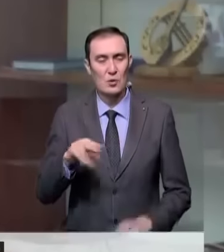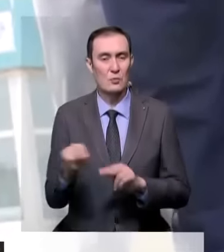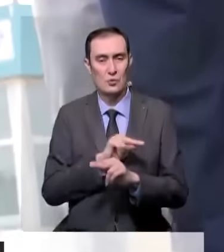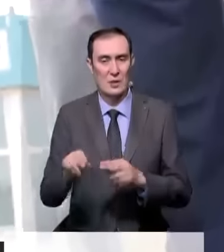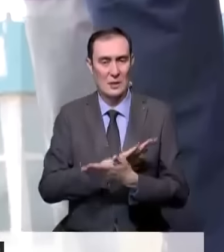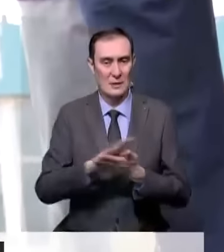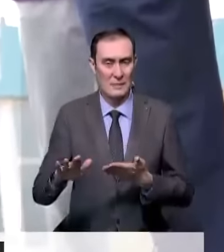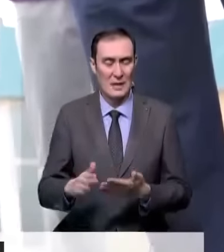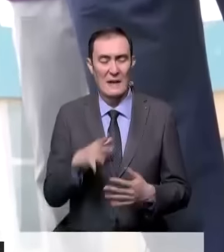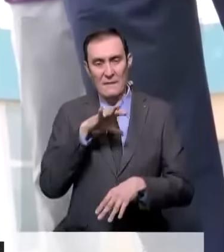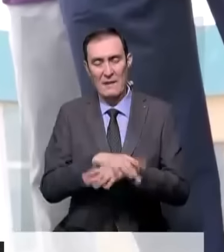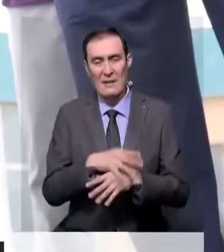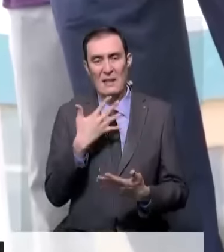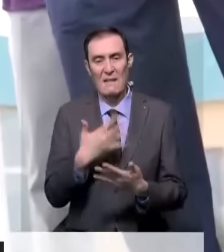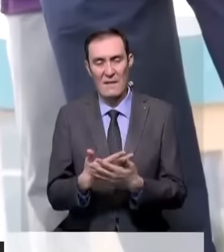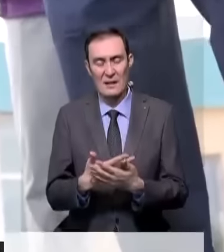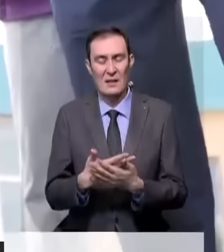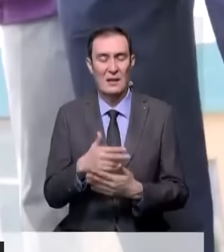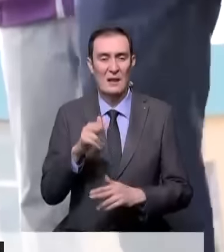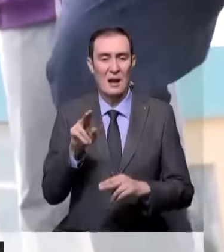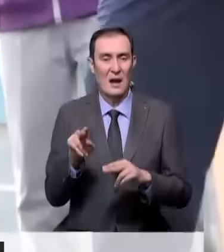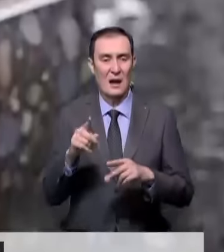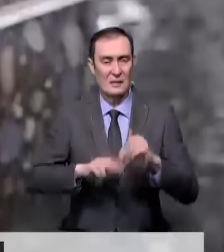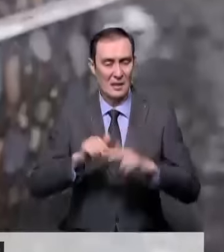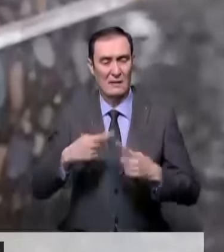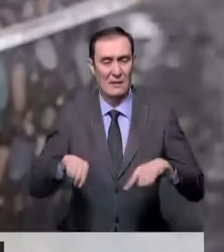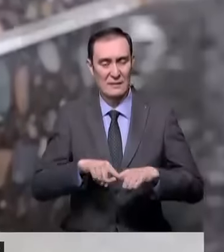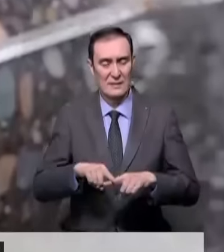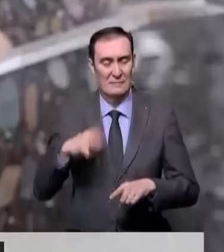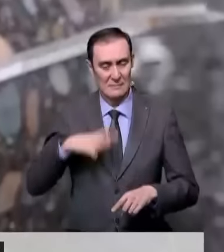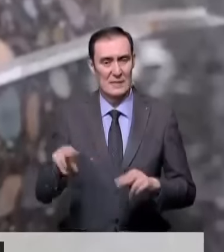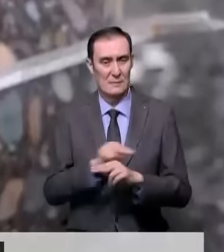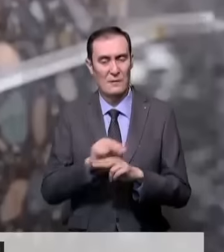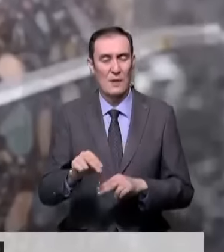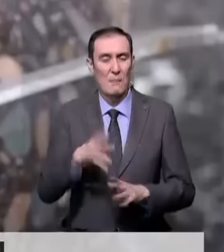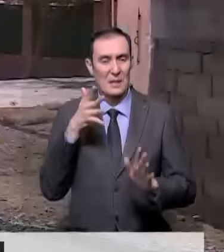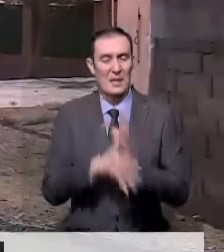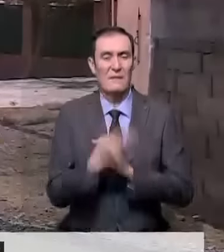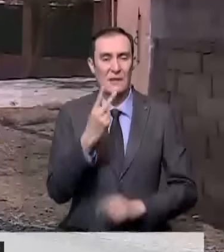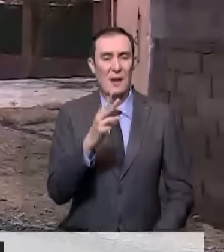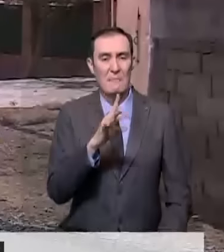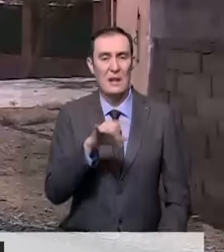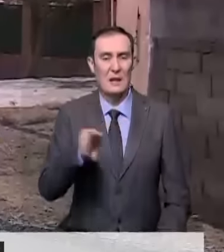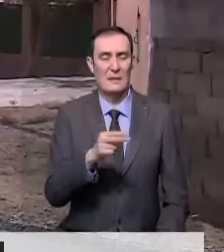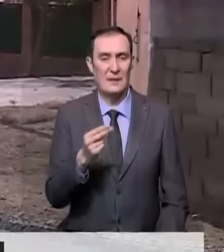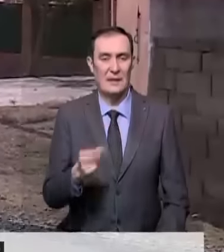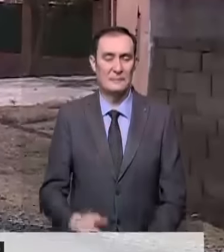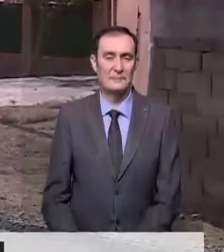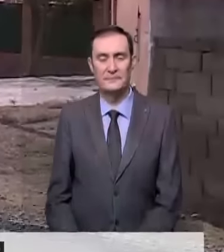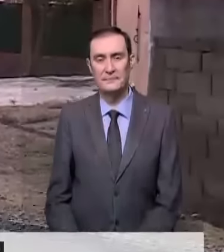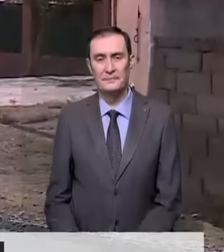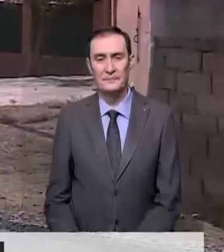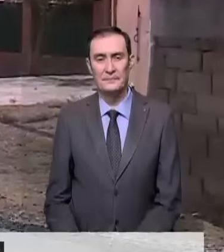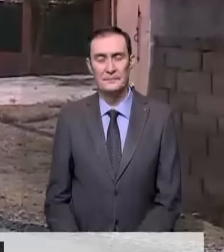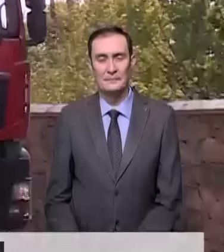устранили. Выявленные дефекты подрядной организации исправили. Такая переделка обошлась им почти в 2 миллиарда тенге. Ербол Абишев, Жандос Жумабек,